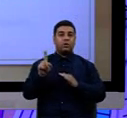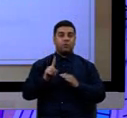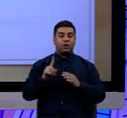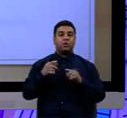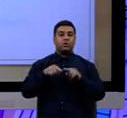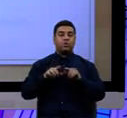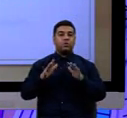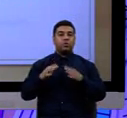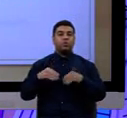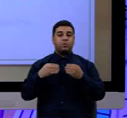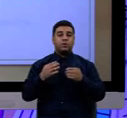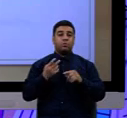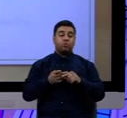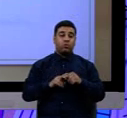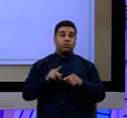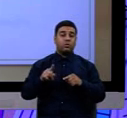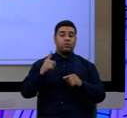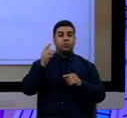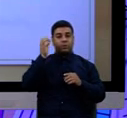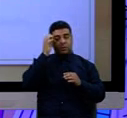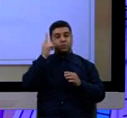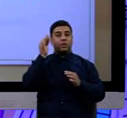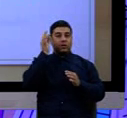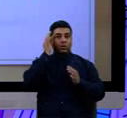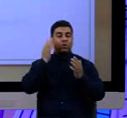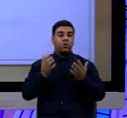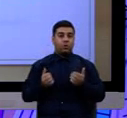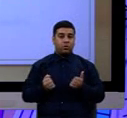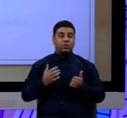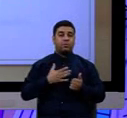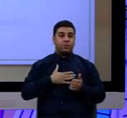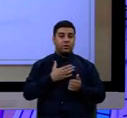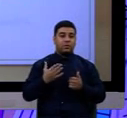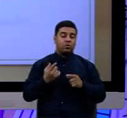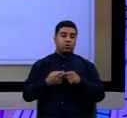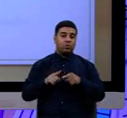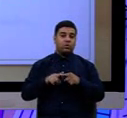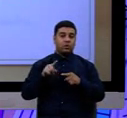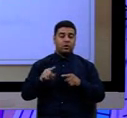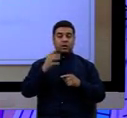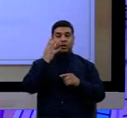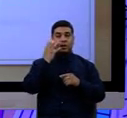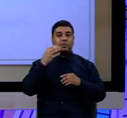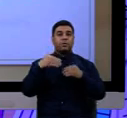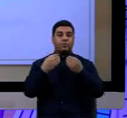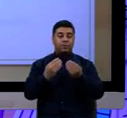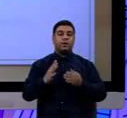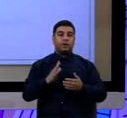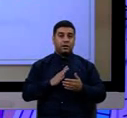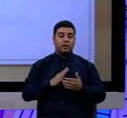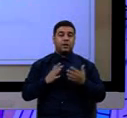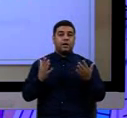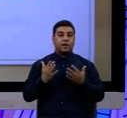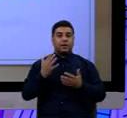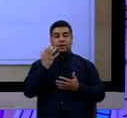nimalar orqali yuz beradi? Keling, bu bilimlarni bir yodingizga solingchi. Bizga quyidagi rasmlar